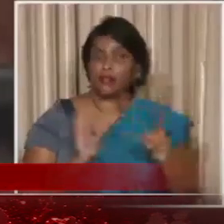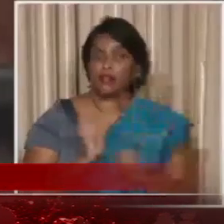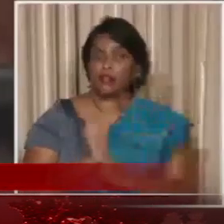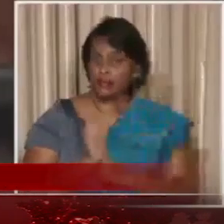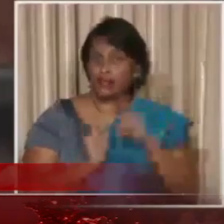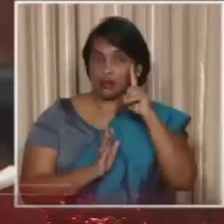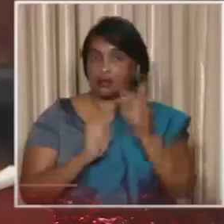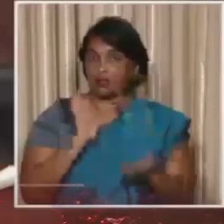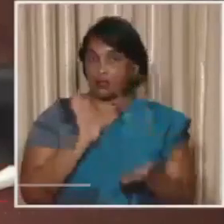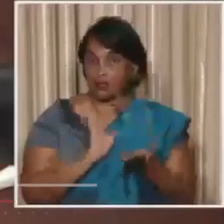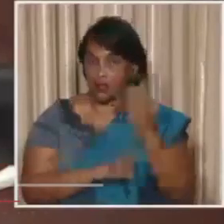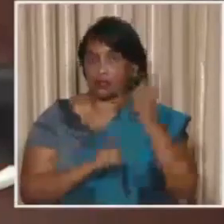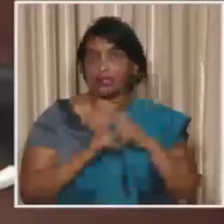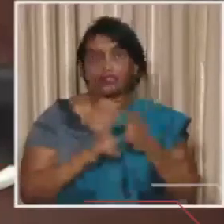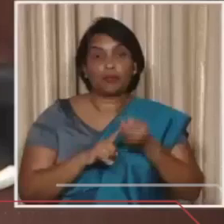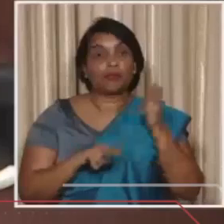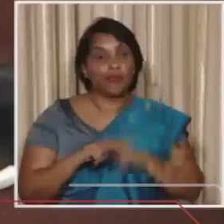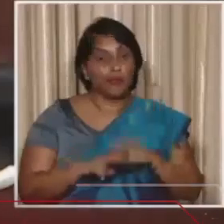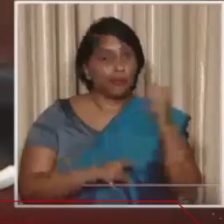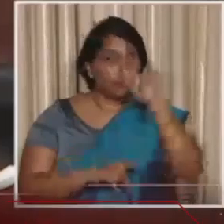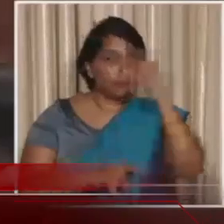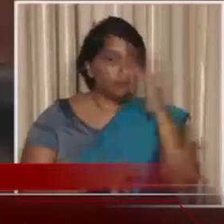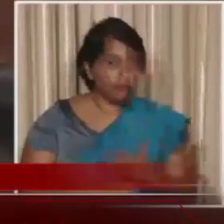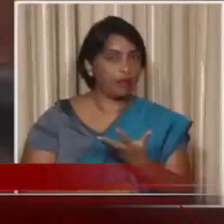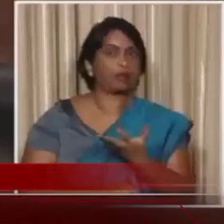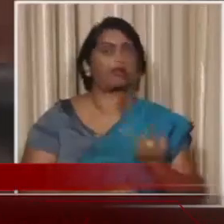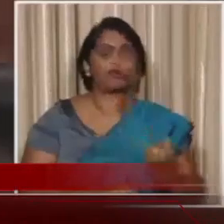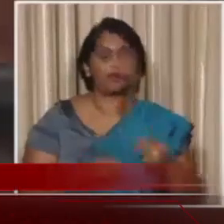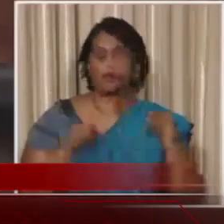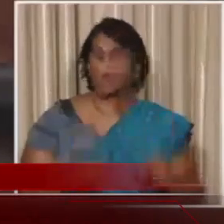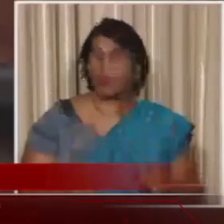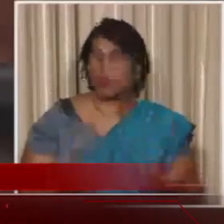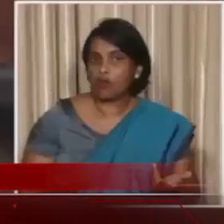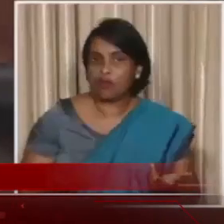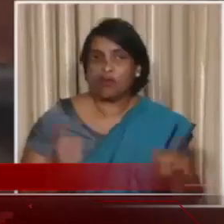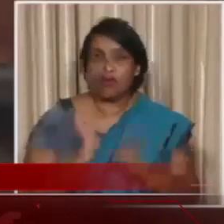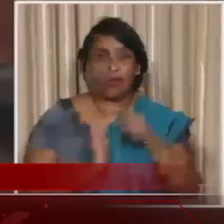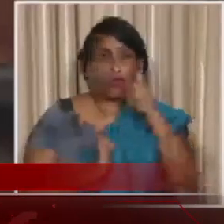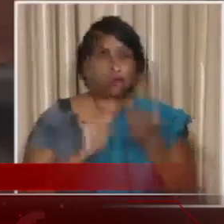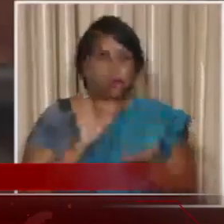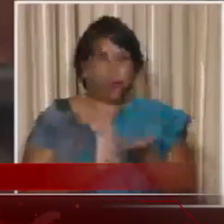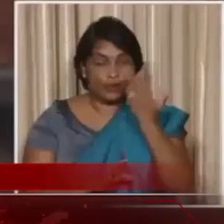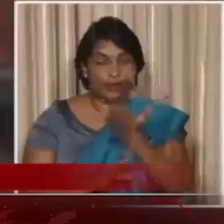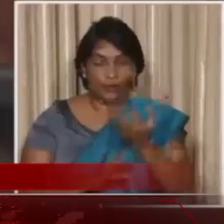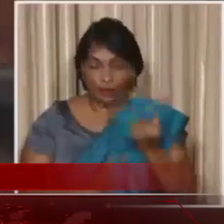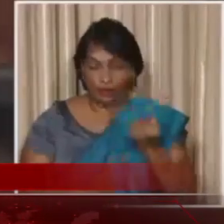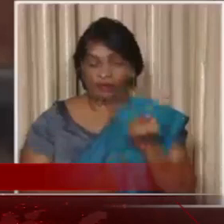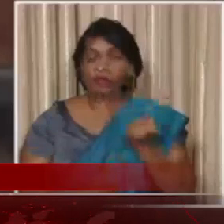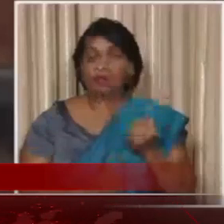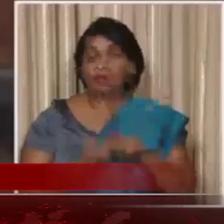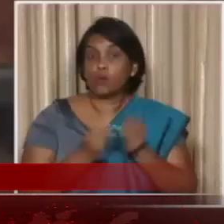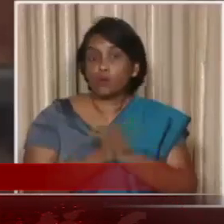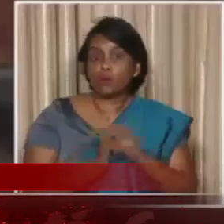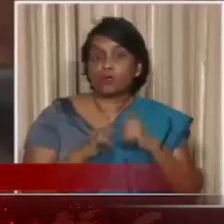ලක්ෂයට වඩා සේවකර සාධකාරම් වලින් වැටුප් ගන්න අය. දැන් මොකද වෙන්නේ? ලක්ෂයට වඩා වැඩි අයට තමන්